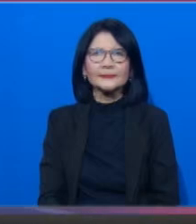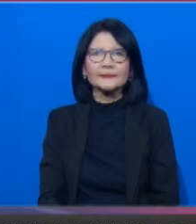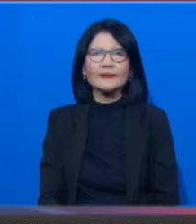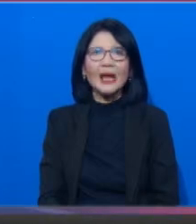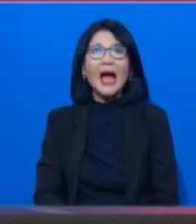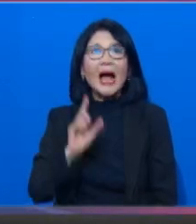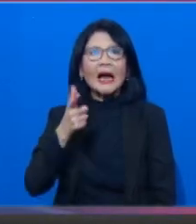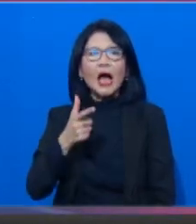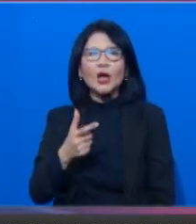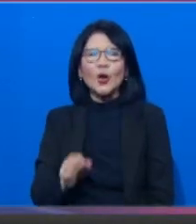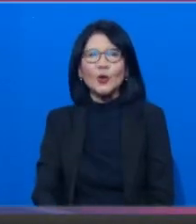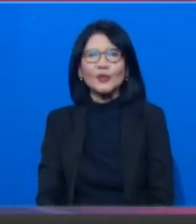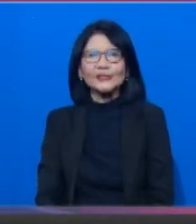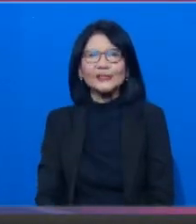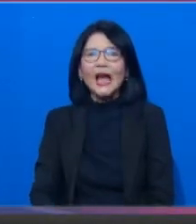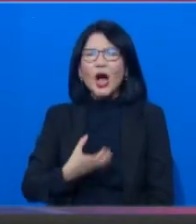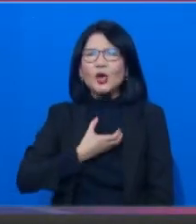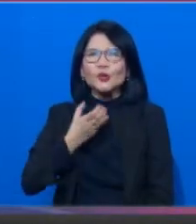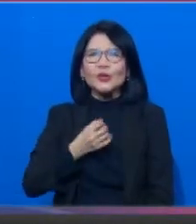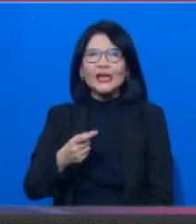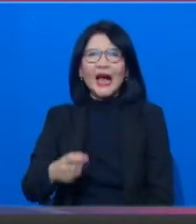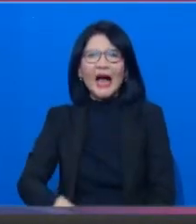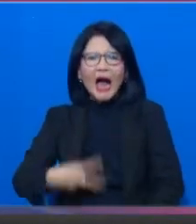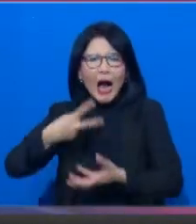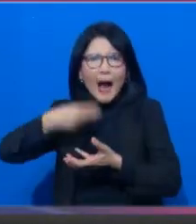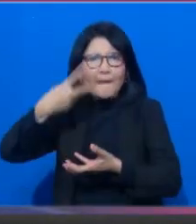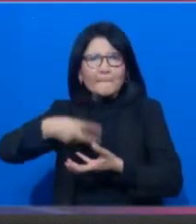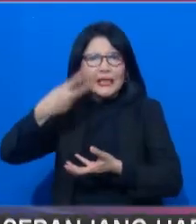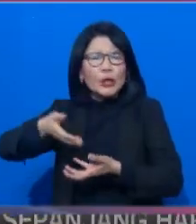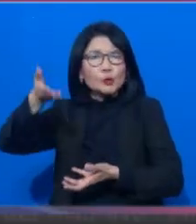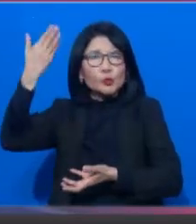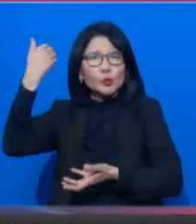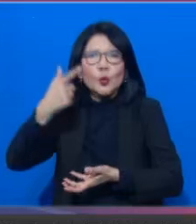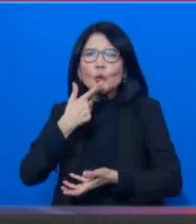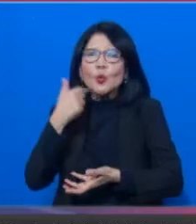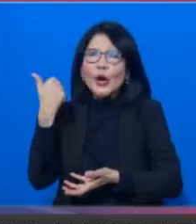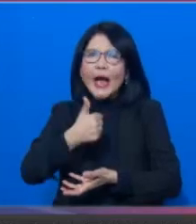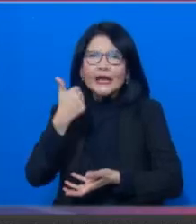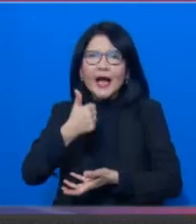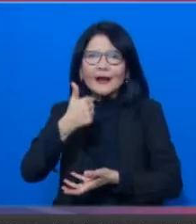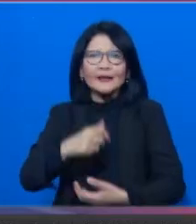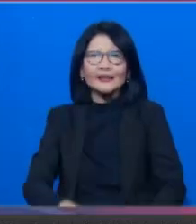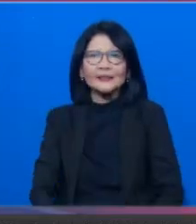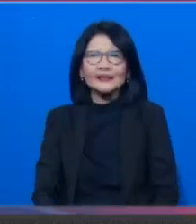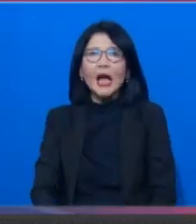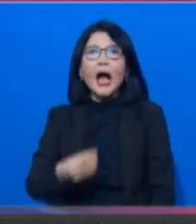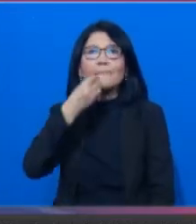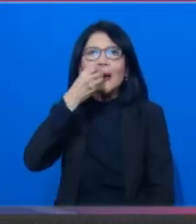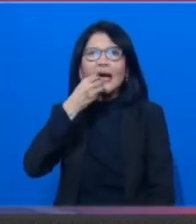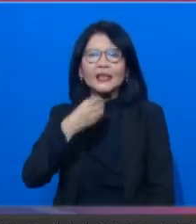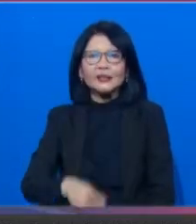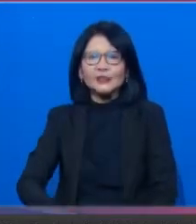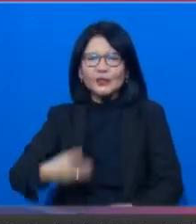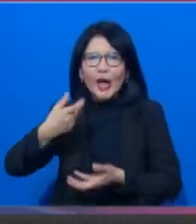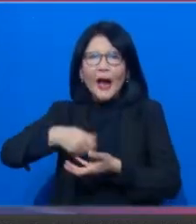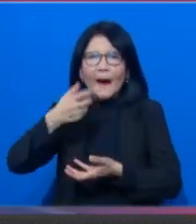Anda pecinta mie, kita kasih rekomendasi kuliner mie legendaris. Selain cita rasanya yang enak dan lezat, kuliner bernama mie kuah